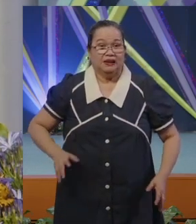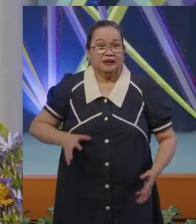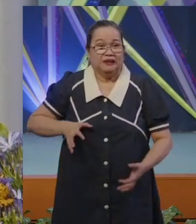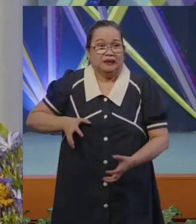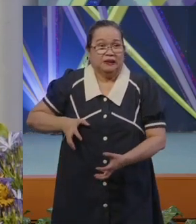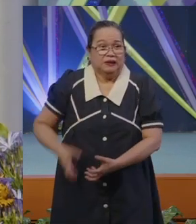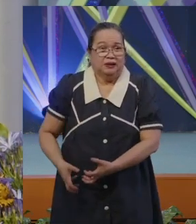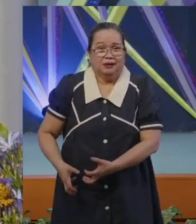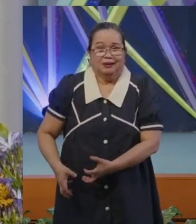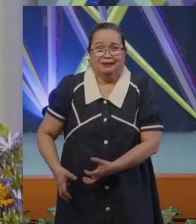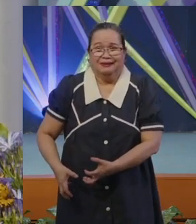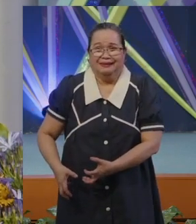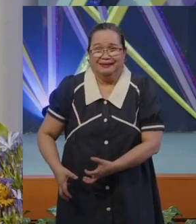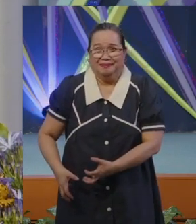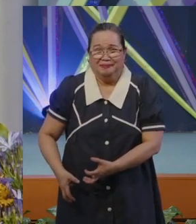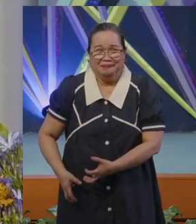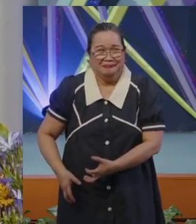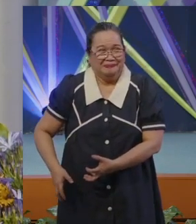ako.